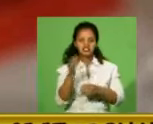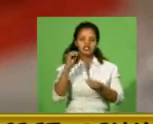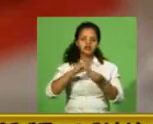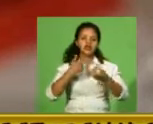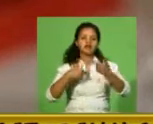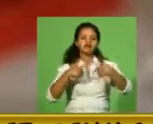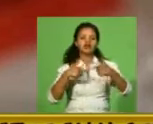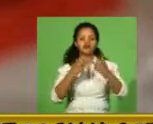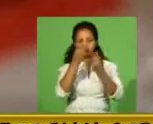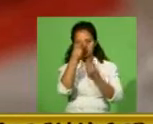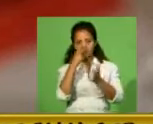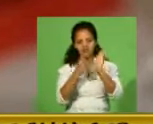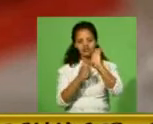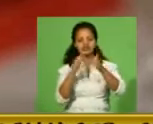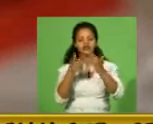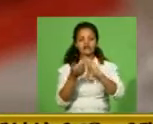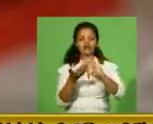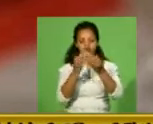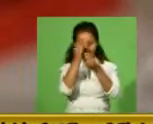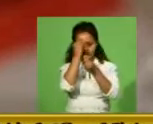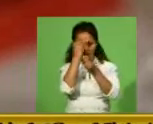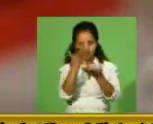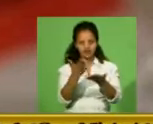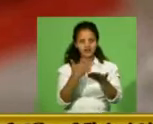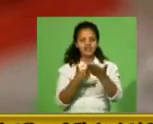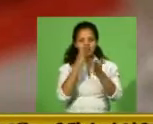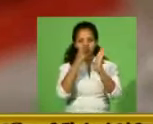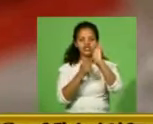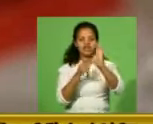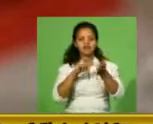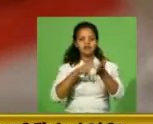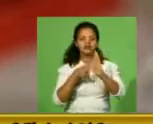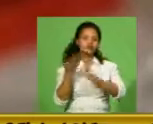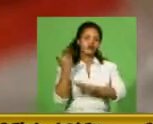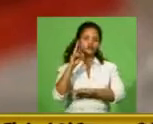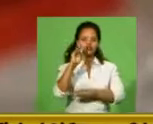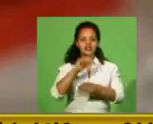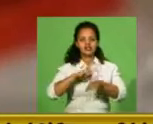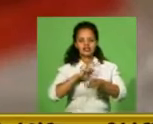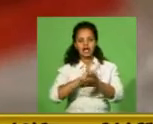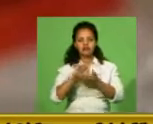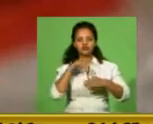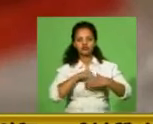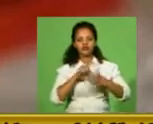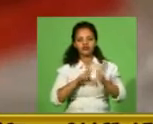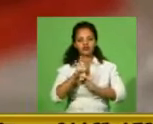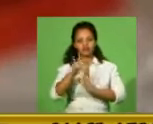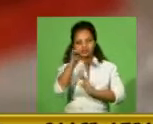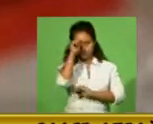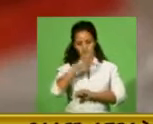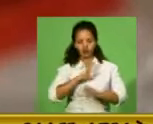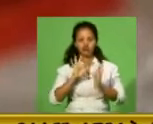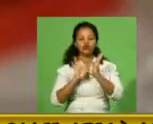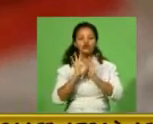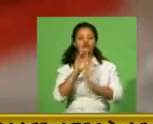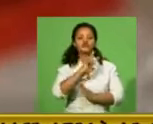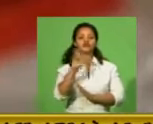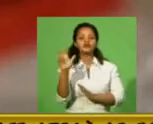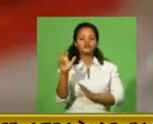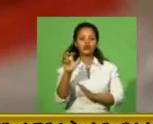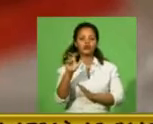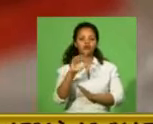መምጣቱን የሚያሳይ ስለመሆኑ አስታውቋል። ለዚህ ማሳያ በማለትም ባለፉት 2 ሳምንታት ውስጥ ቫይረሱ የሚገኝባቸው ሰዎች ቁጥር